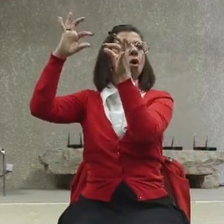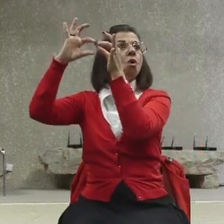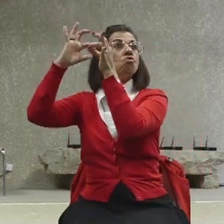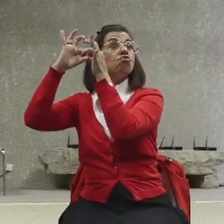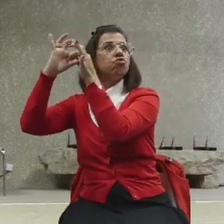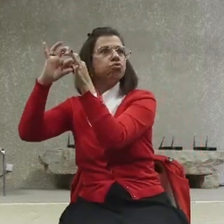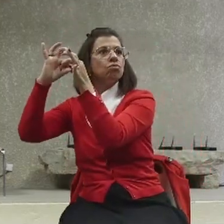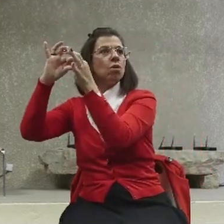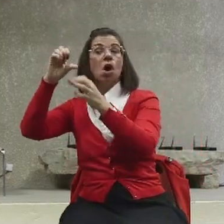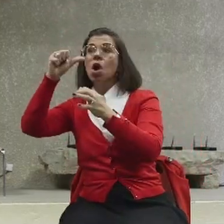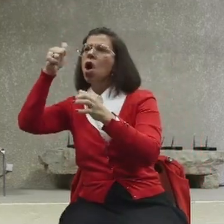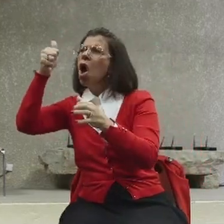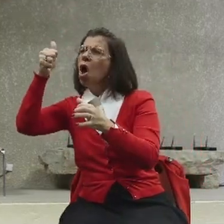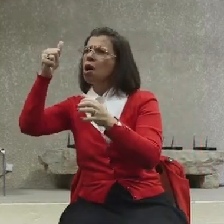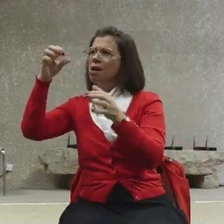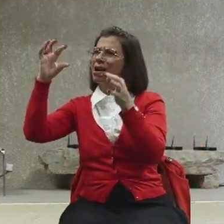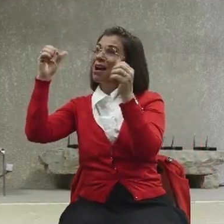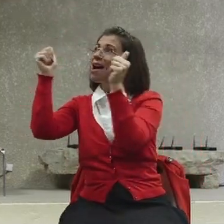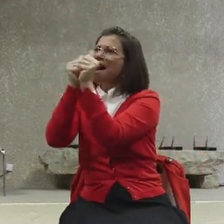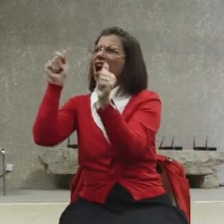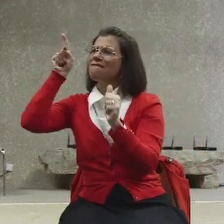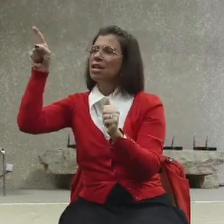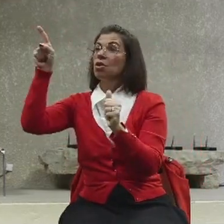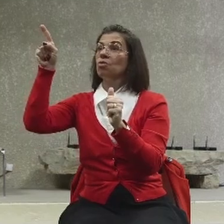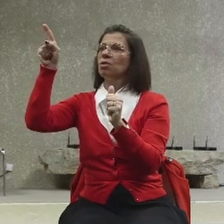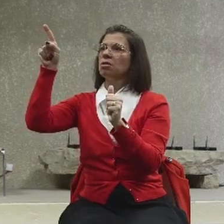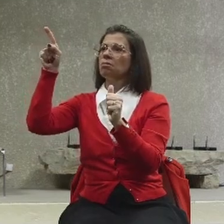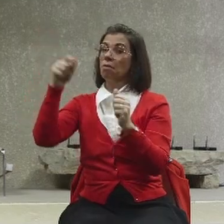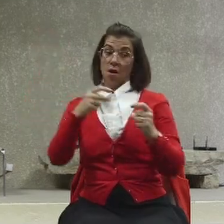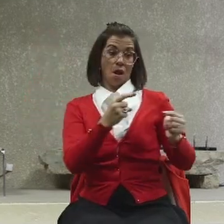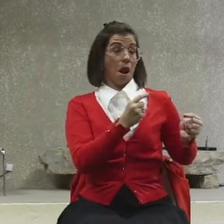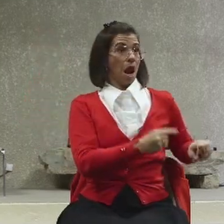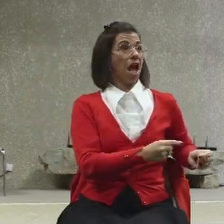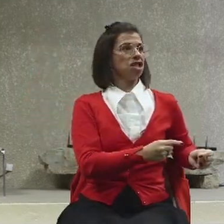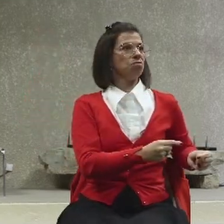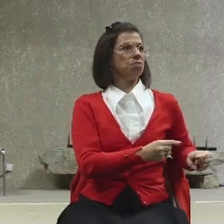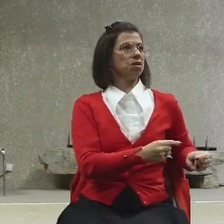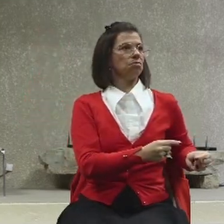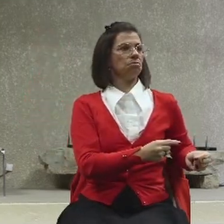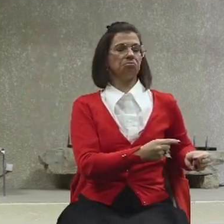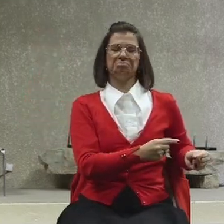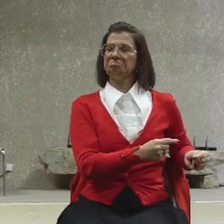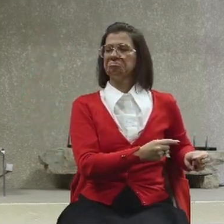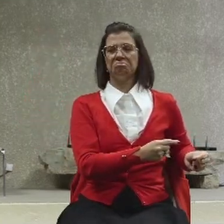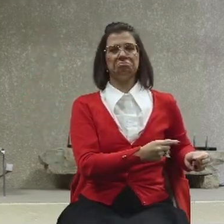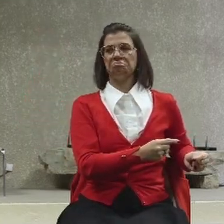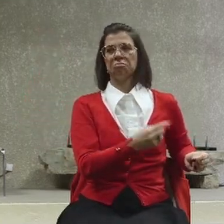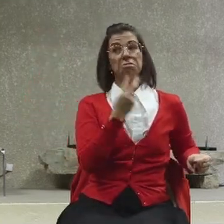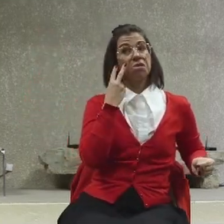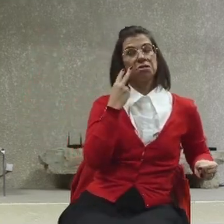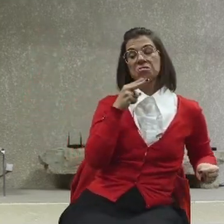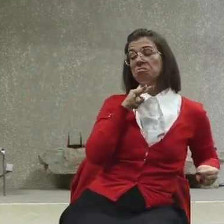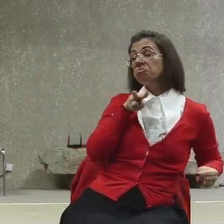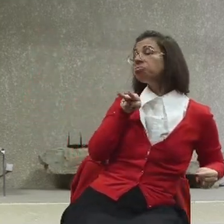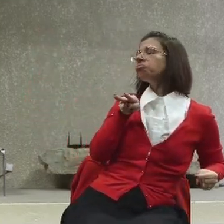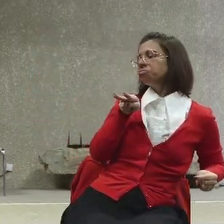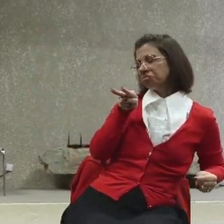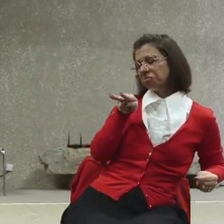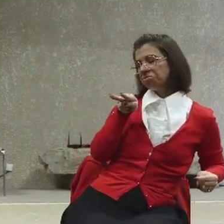en quelque sorte dans son épître, il dit la convoitise des yeux, la convoitise de la chair, l'orgueil de la